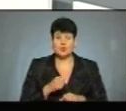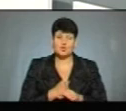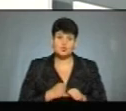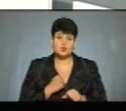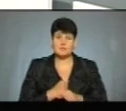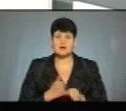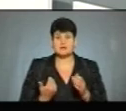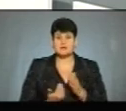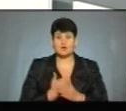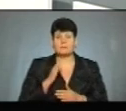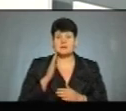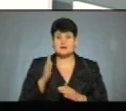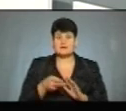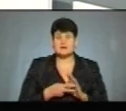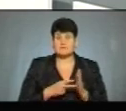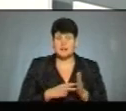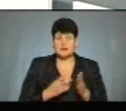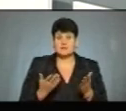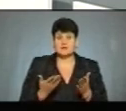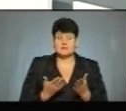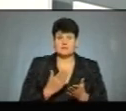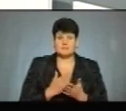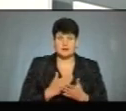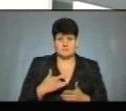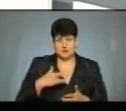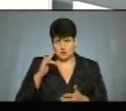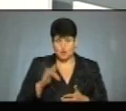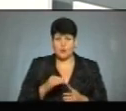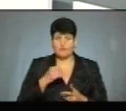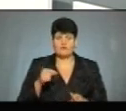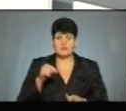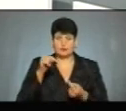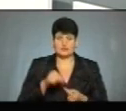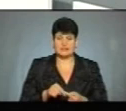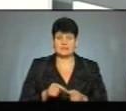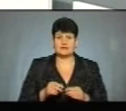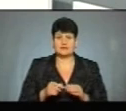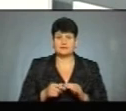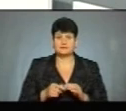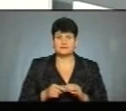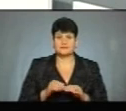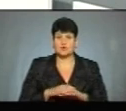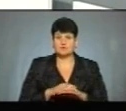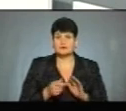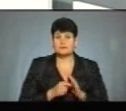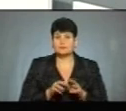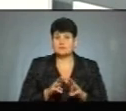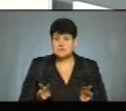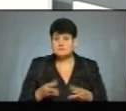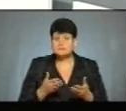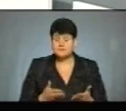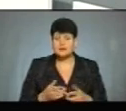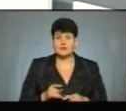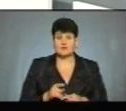ці нові перспективні плани, які би мали строго відповідати методиці Кабміну. І вже на основі